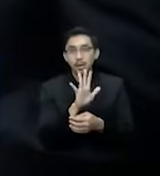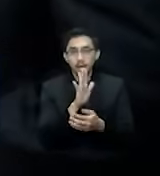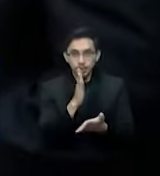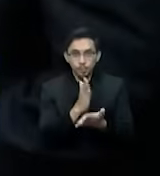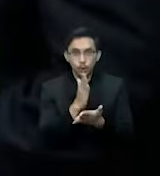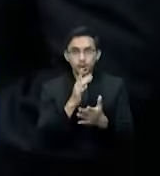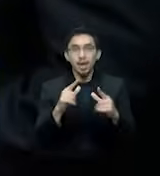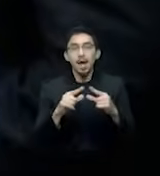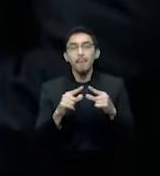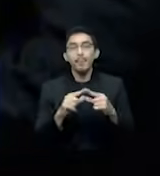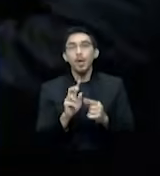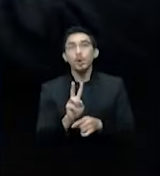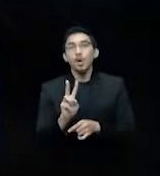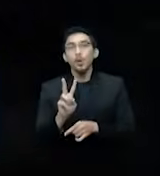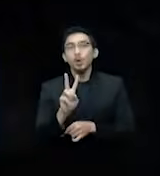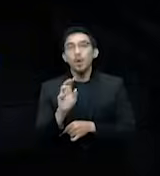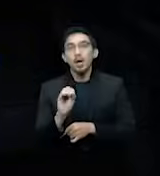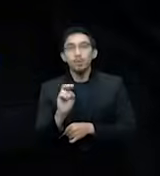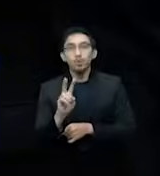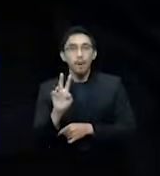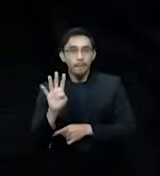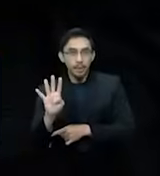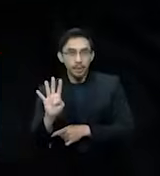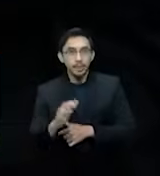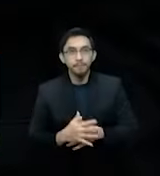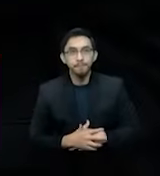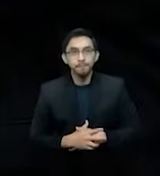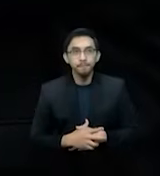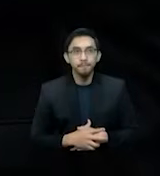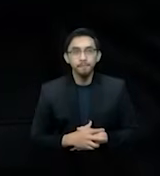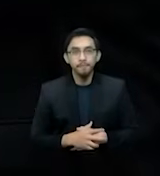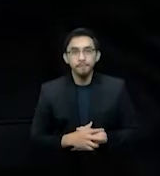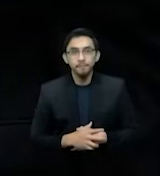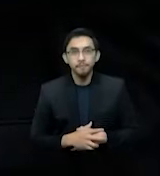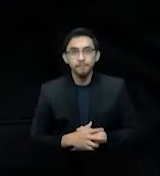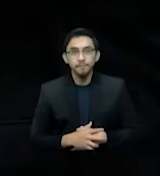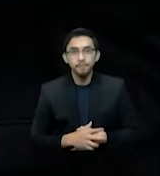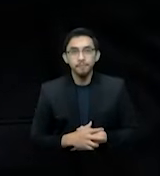diputuskan pada 22 April 2024.